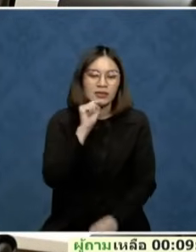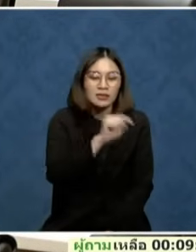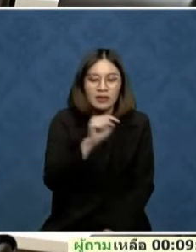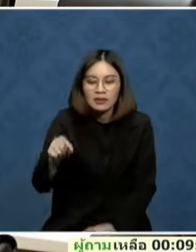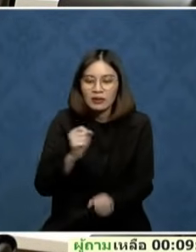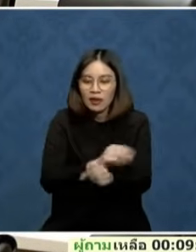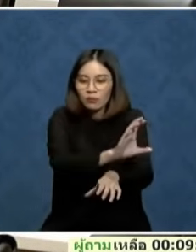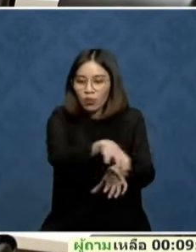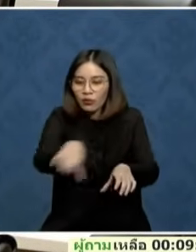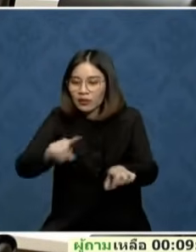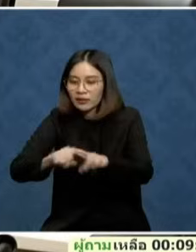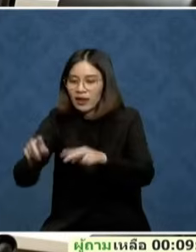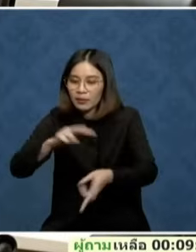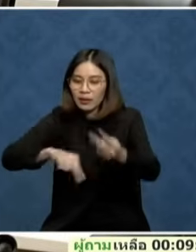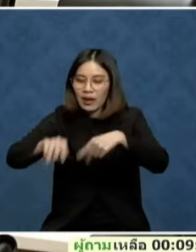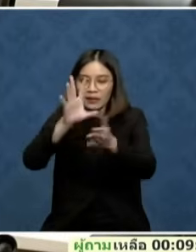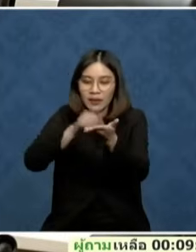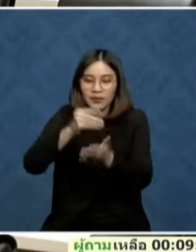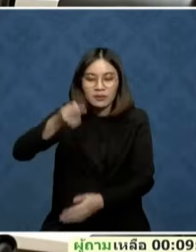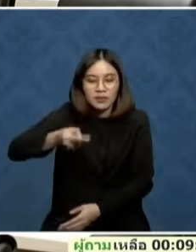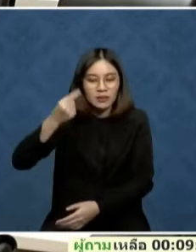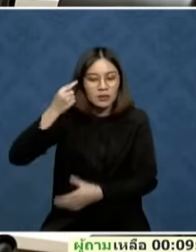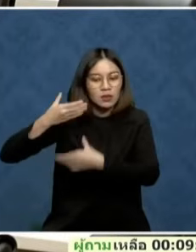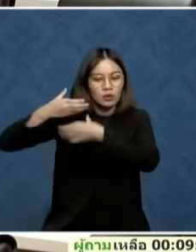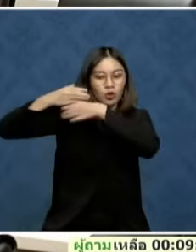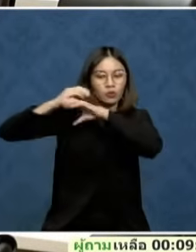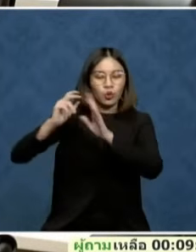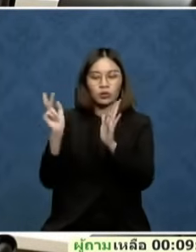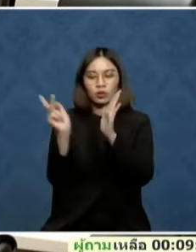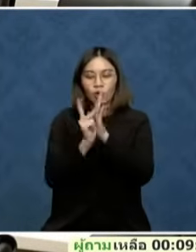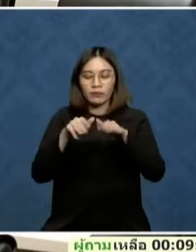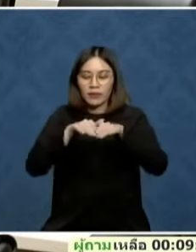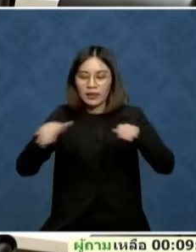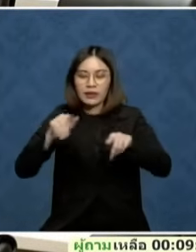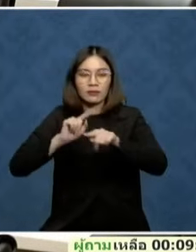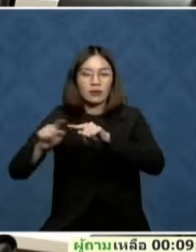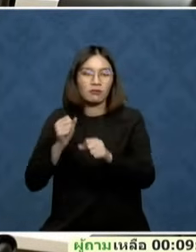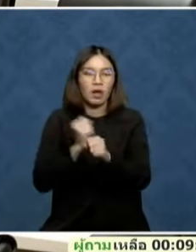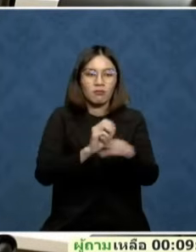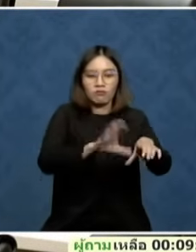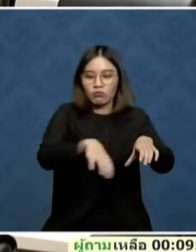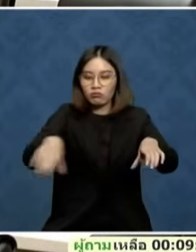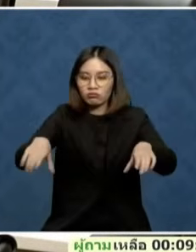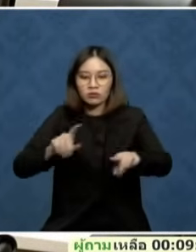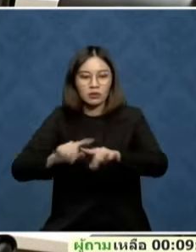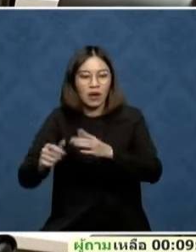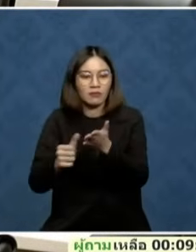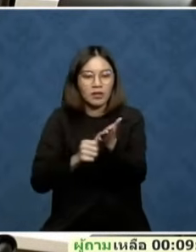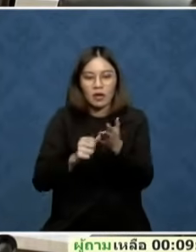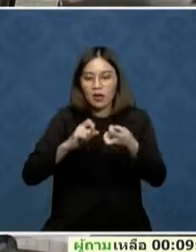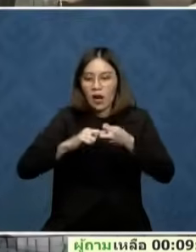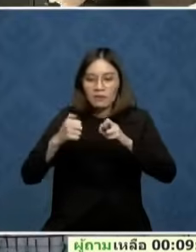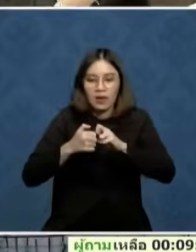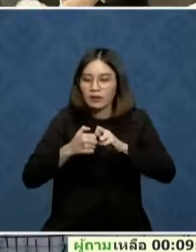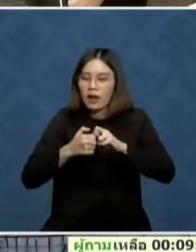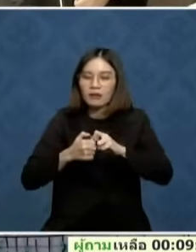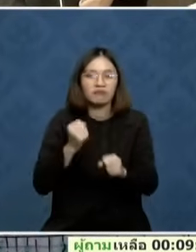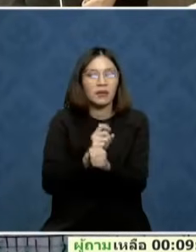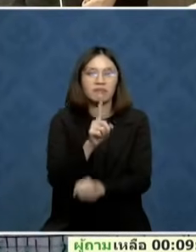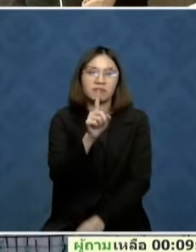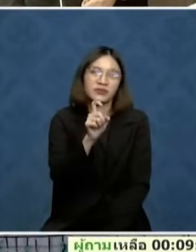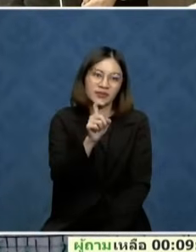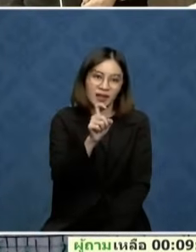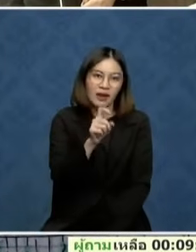ๆให้ไปตรวจสอบข้อเท็จจริงและทบทวนกฎเกณฑ์ที่มีหน่วยงานต่างๆก็ไม่สามารถที่จะแก้ปัญหาอย่างที่ควรจะเป็น